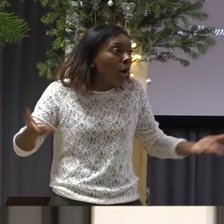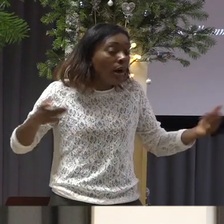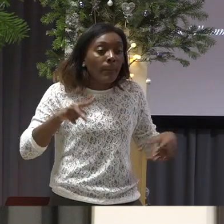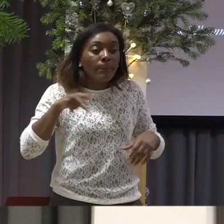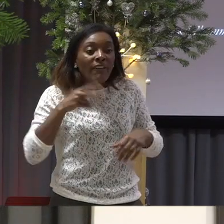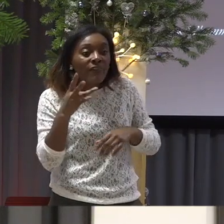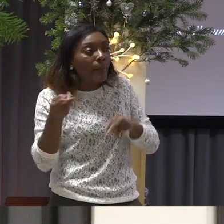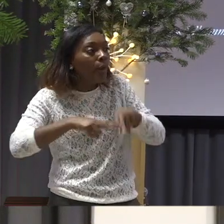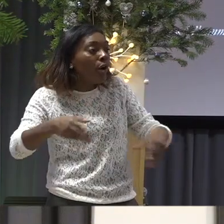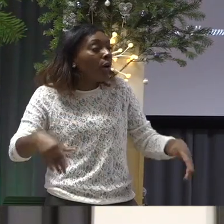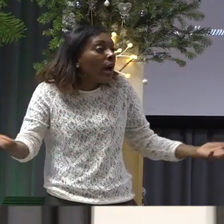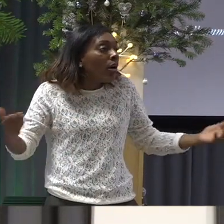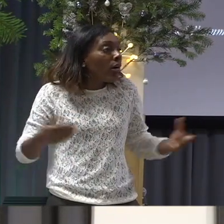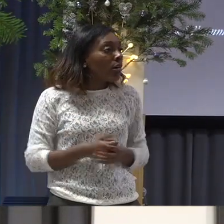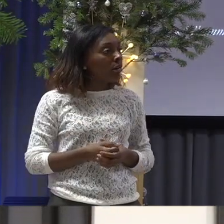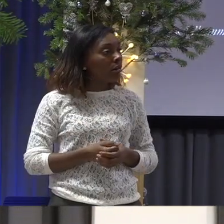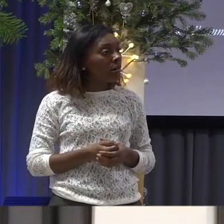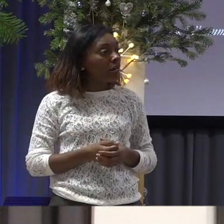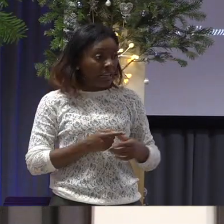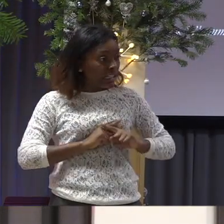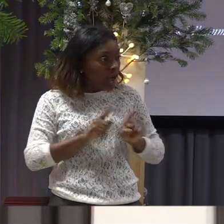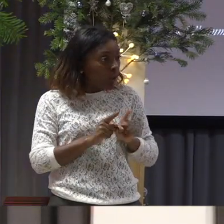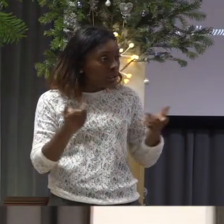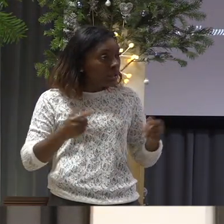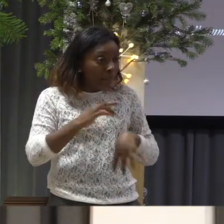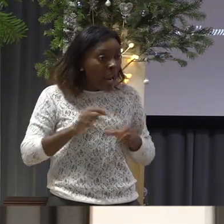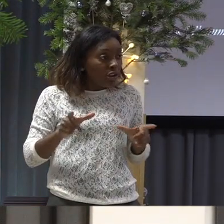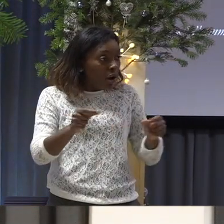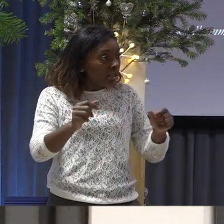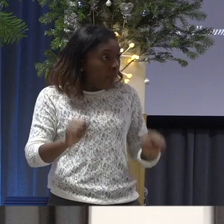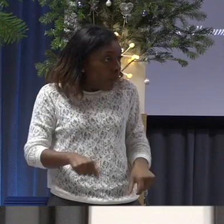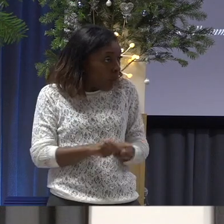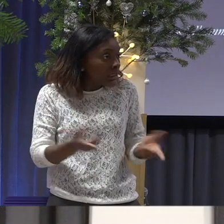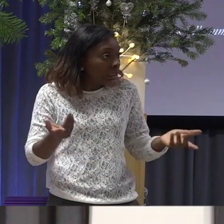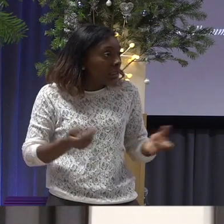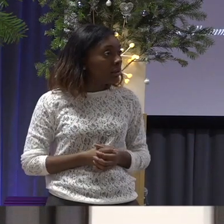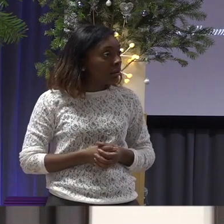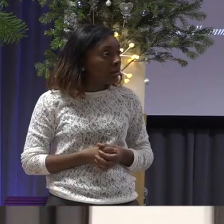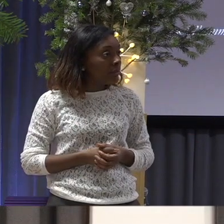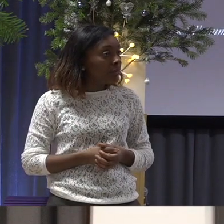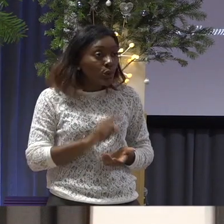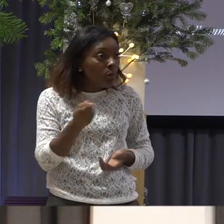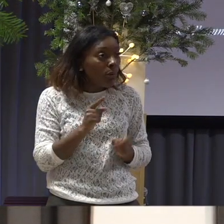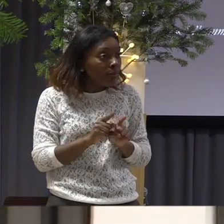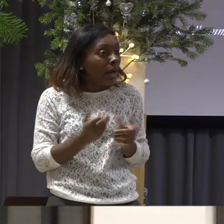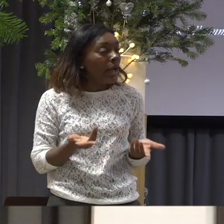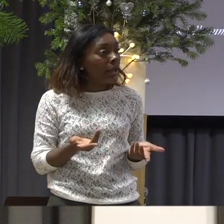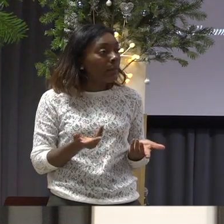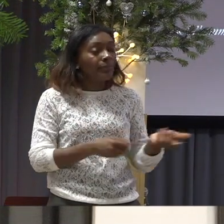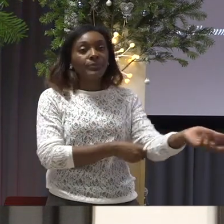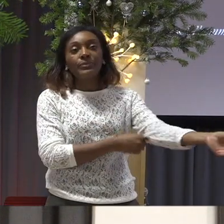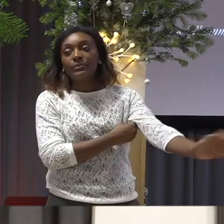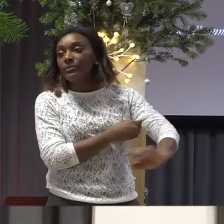Tout le monde. Et pourquoi seulement aux non-chrétiens? Ça peut arriver à tout le monde. Oui, je ne dis pas le contexte